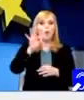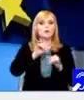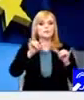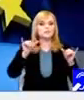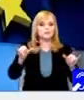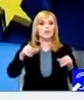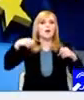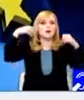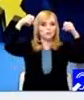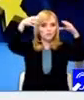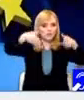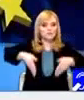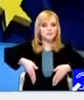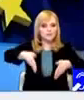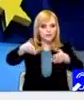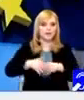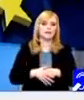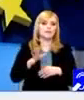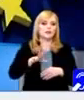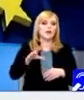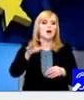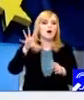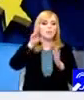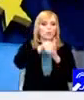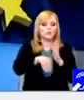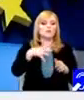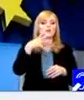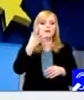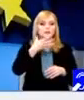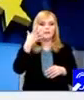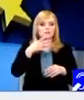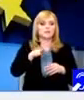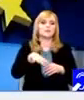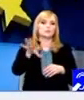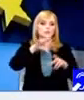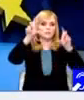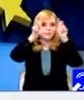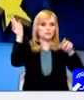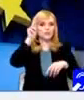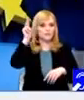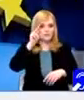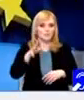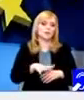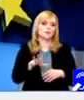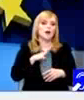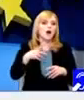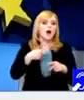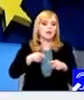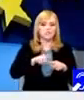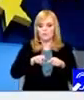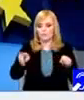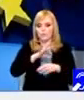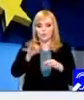dezvoltarea iluminatului stradal, reabilitarea termică a instituțiilor de învățământ și economisirea de energie. Ideile vor fi implementate în următorii